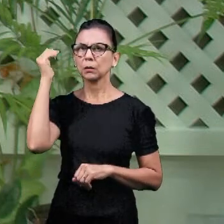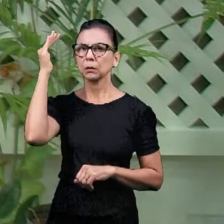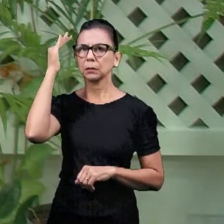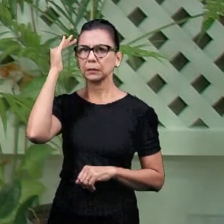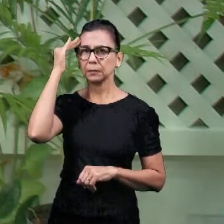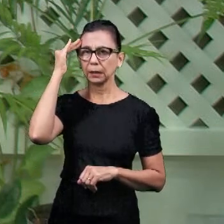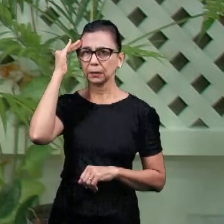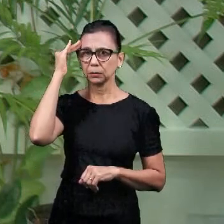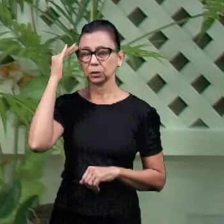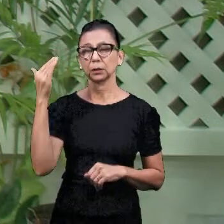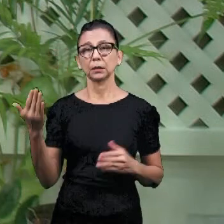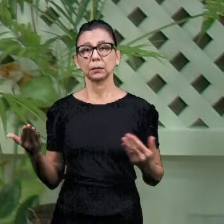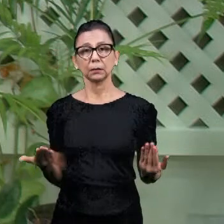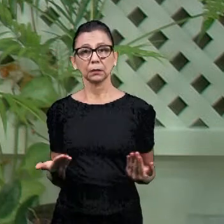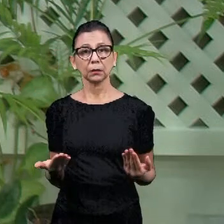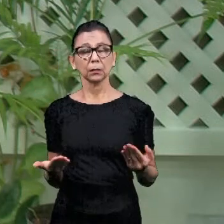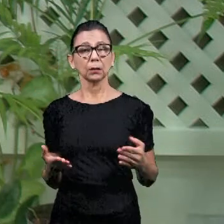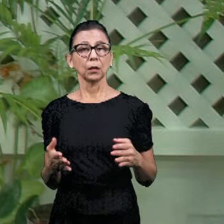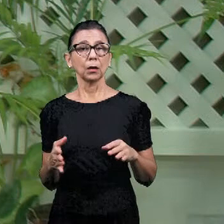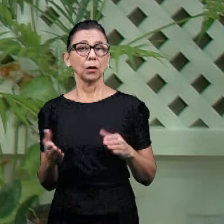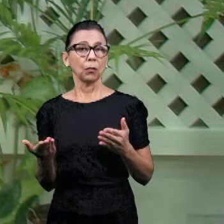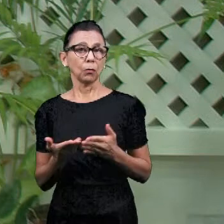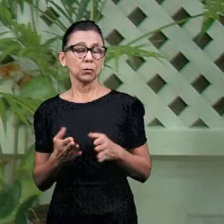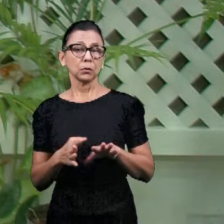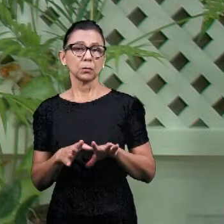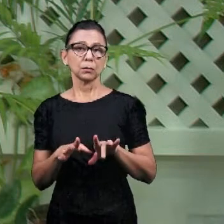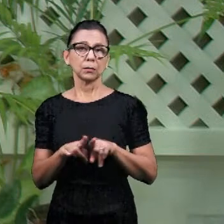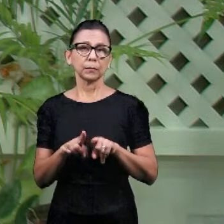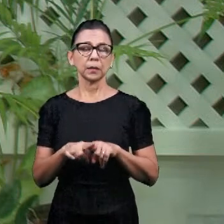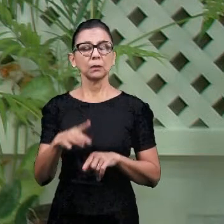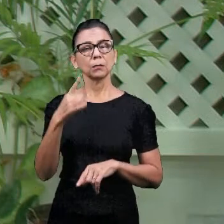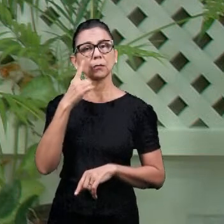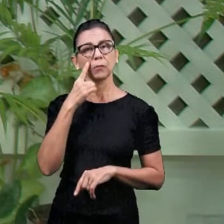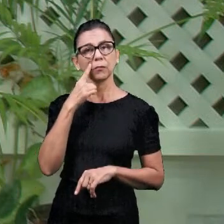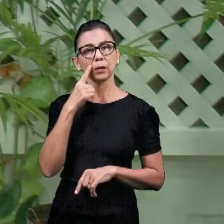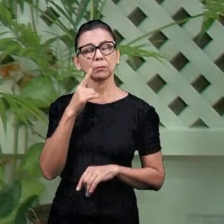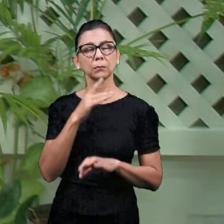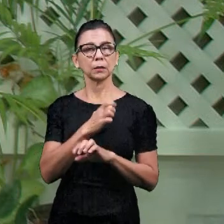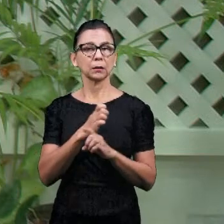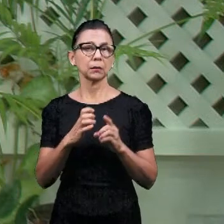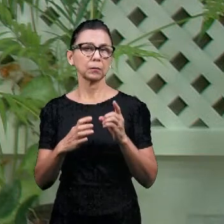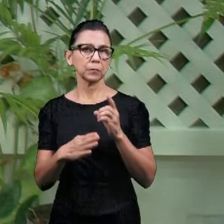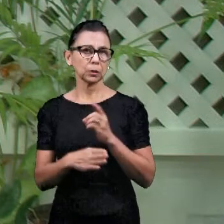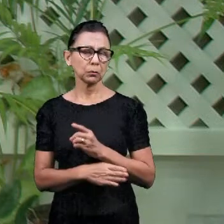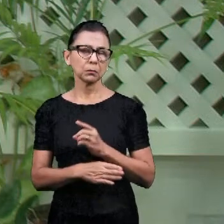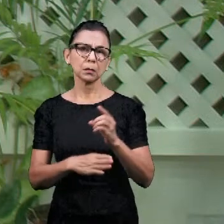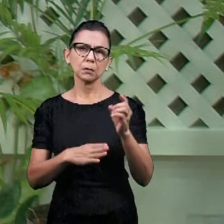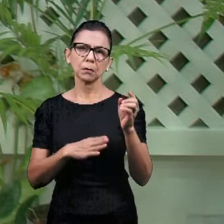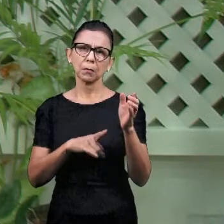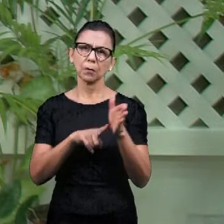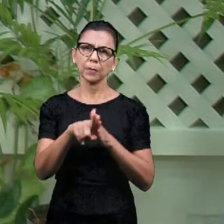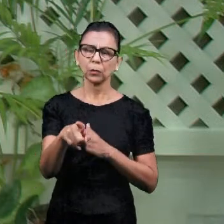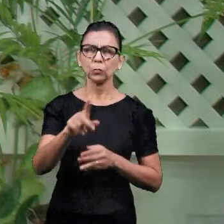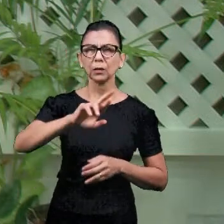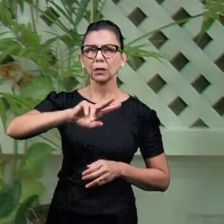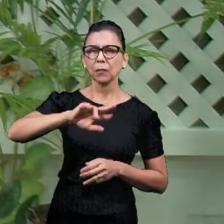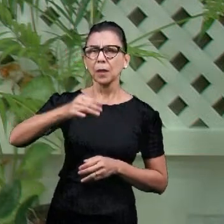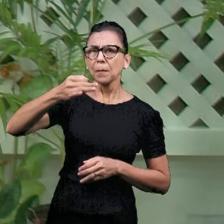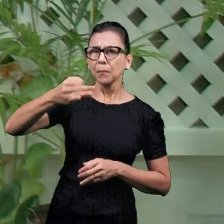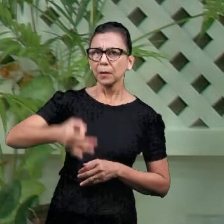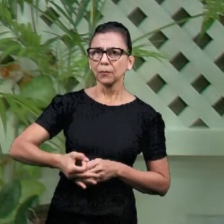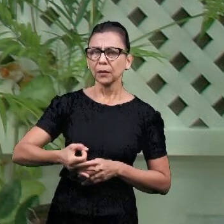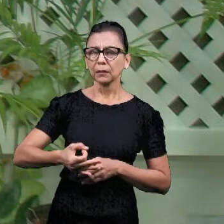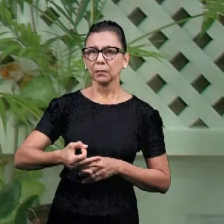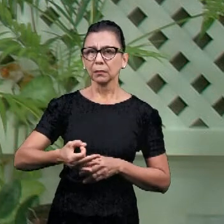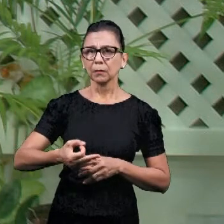il répond, même que ça ne soit pas parfait dans la réponse, il peut, il peut toucher ce qu'il a besoin,